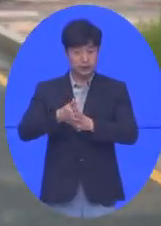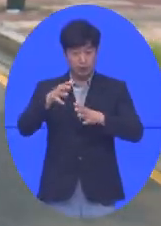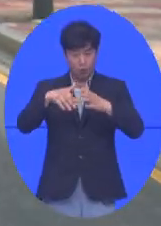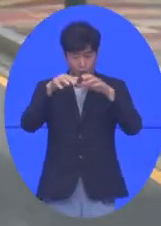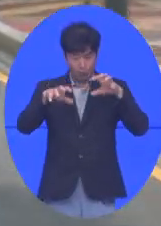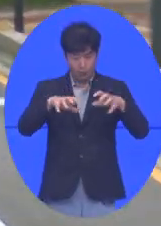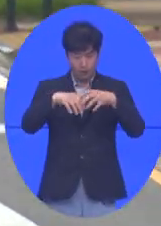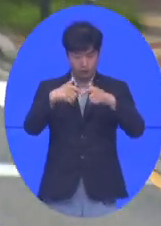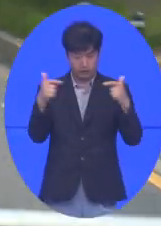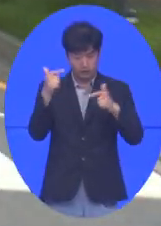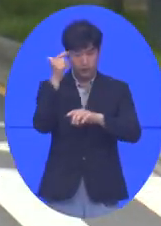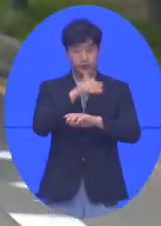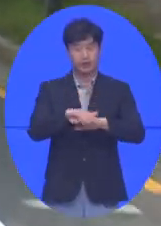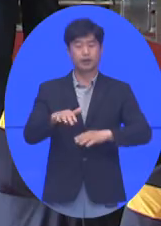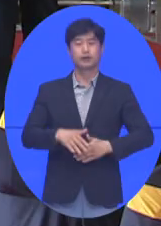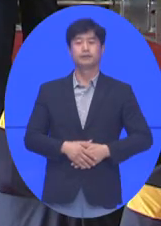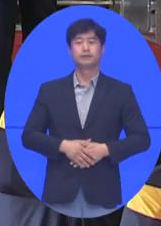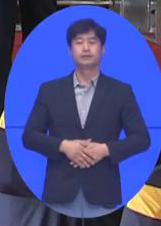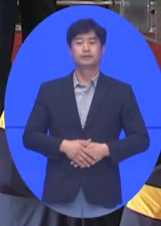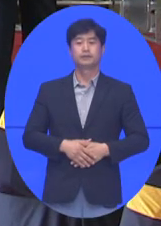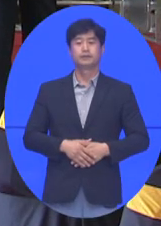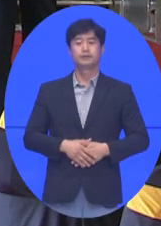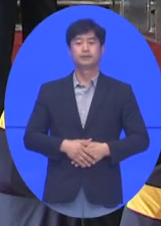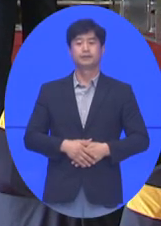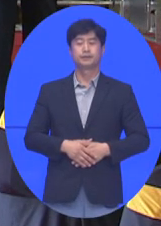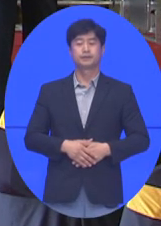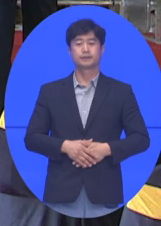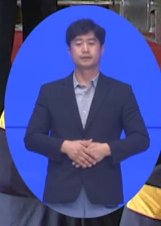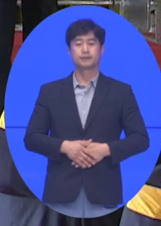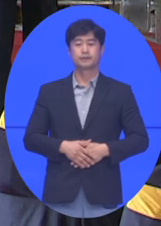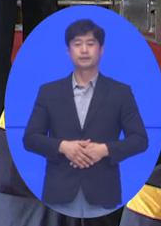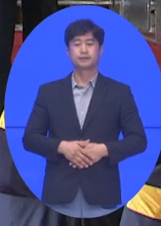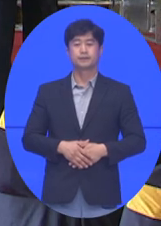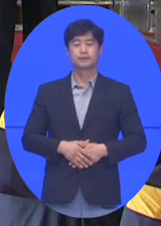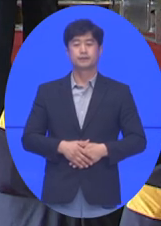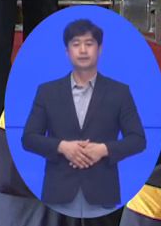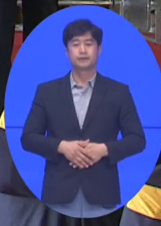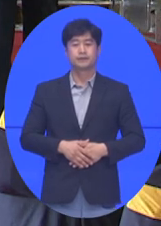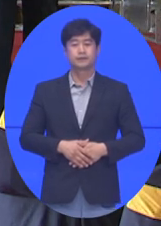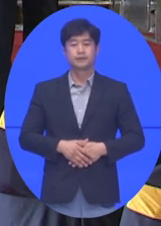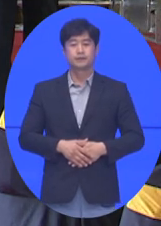전 지역에 확대할 예정입니다. 경기지TV 서문영입니다.